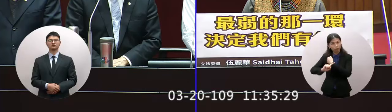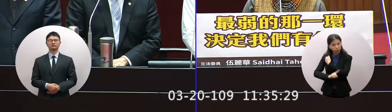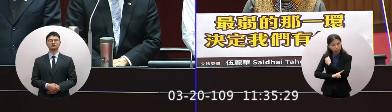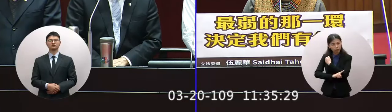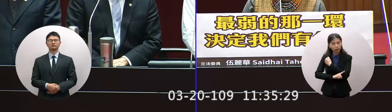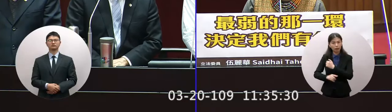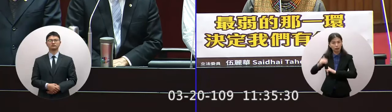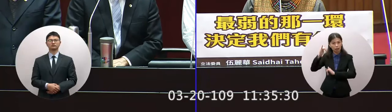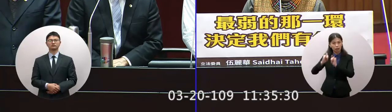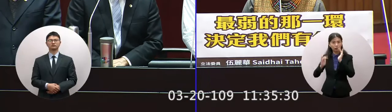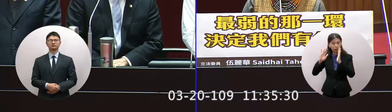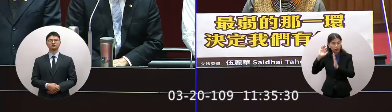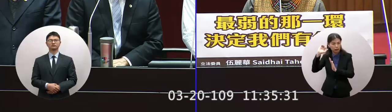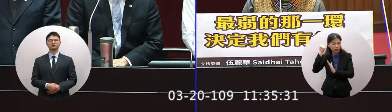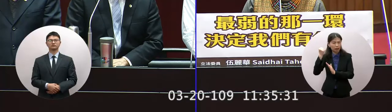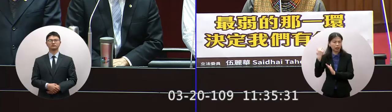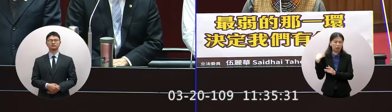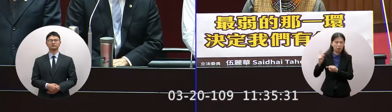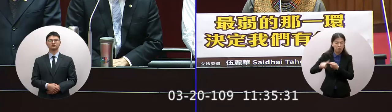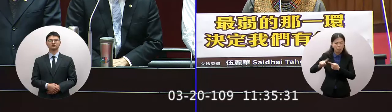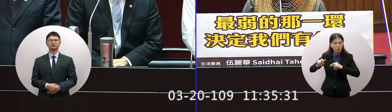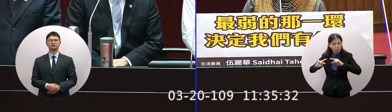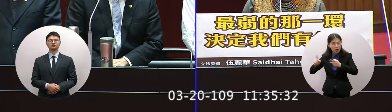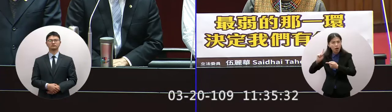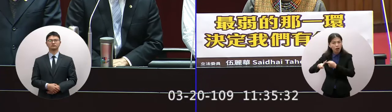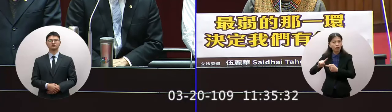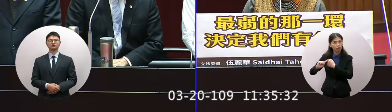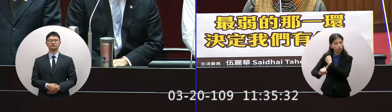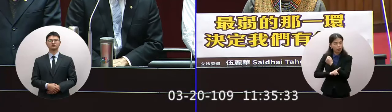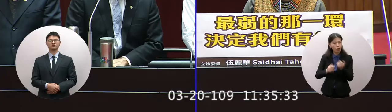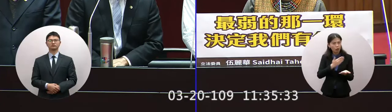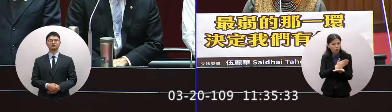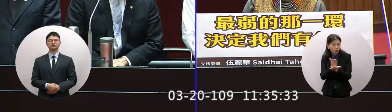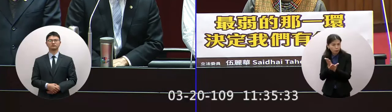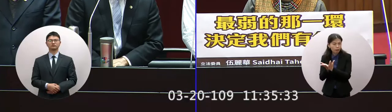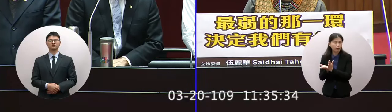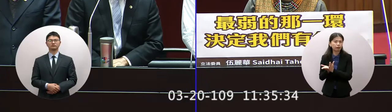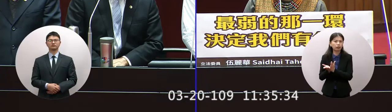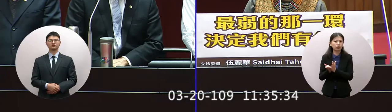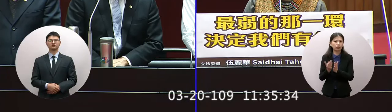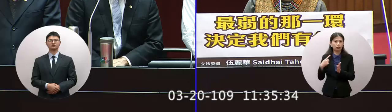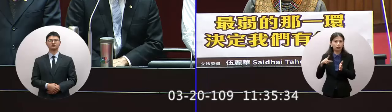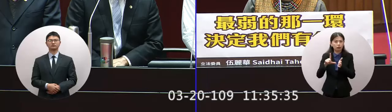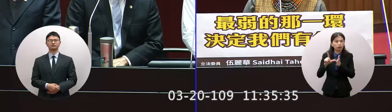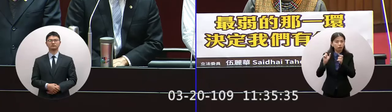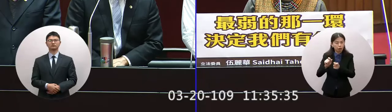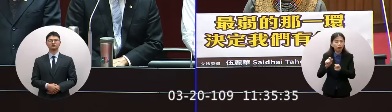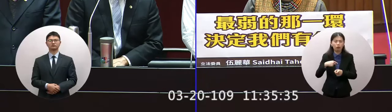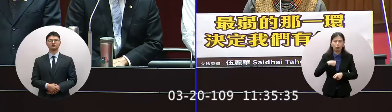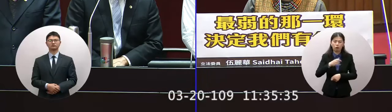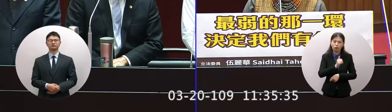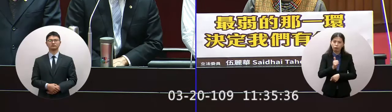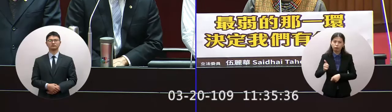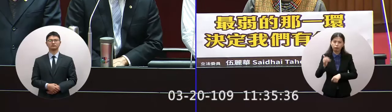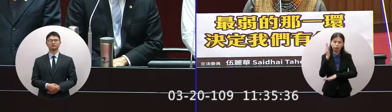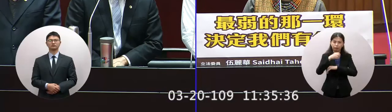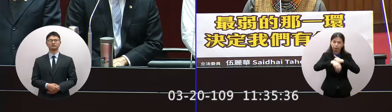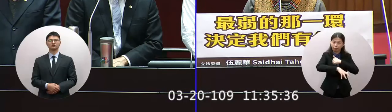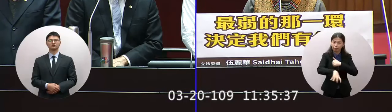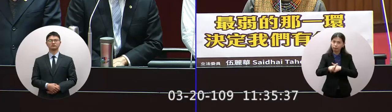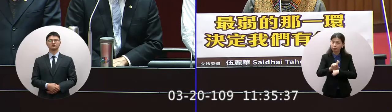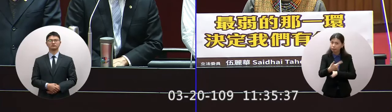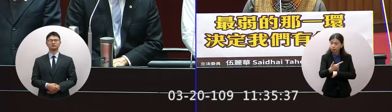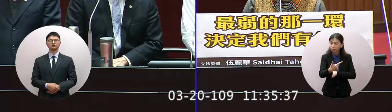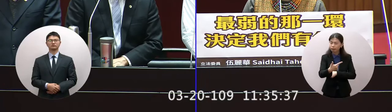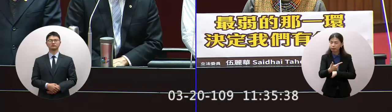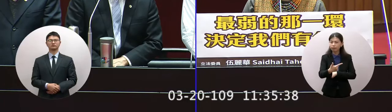历史正义及权利回复条例等等，我在这个短短的时间，我有跑过16个部会，跟我们的委员会